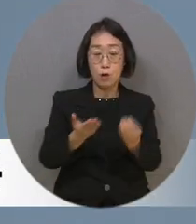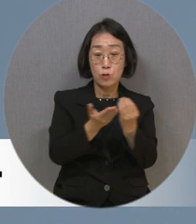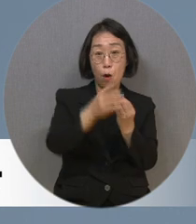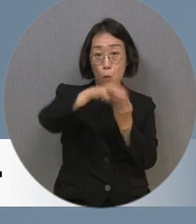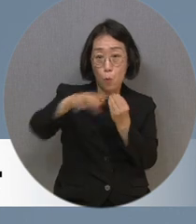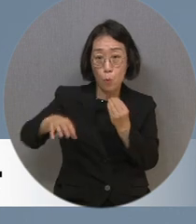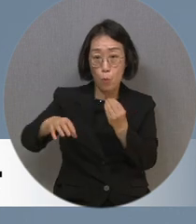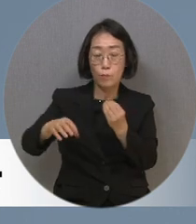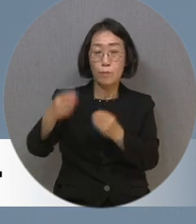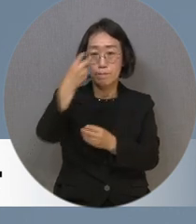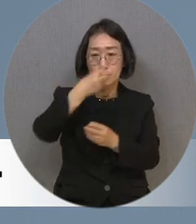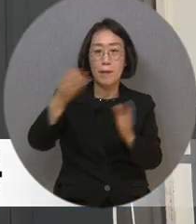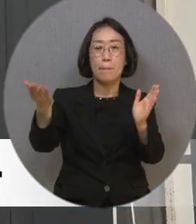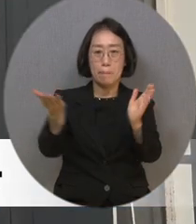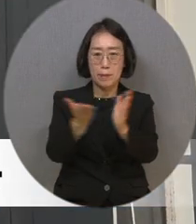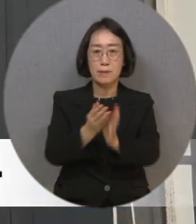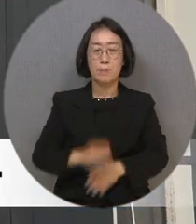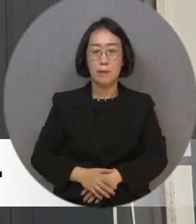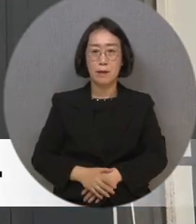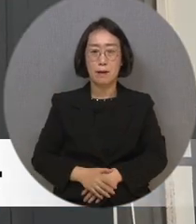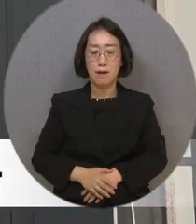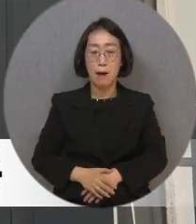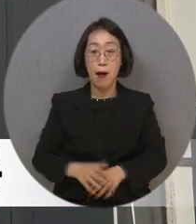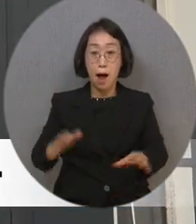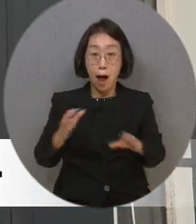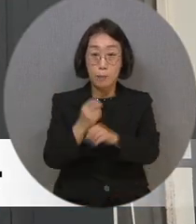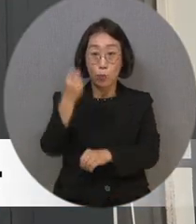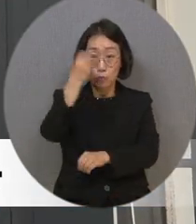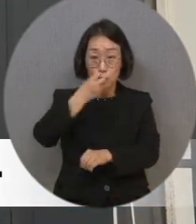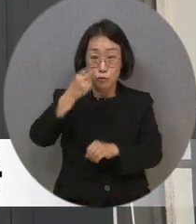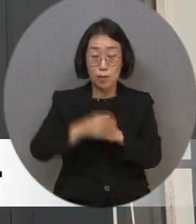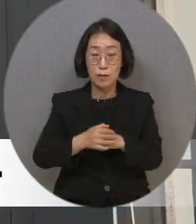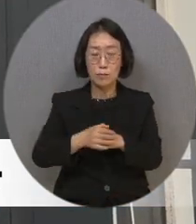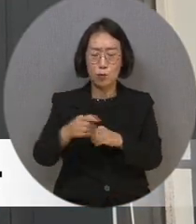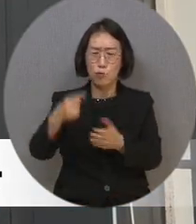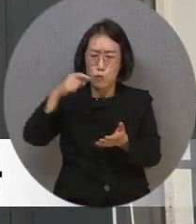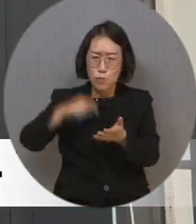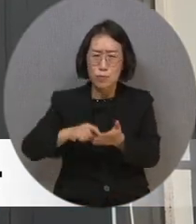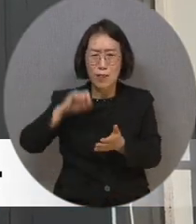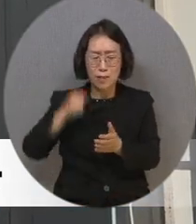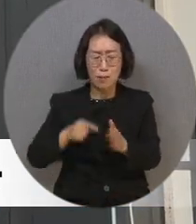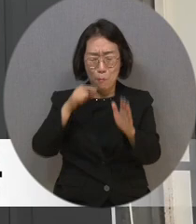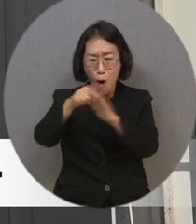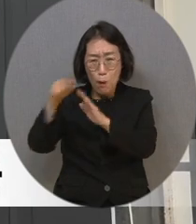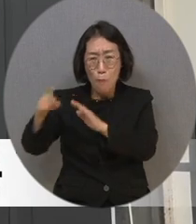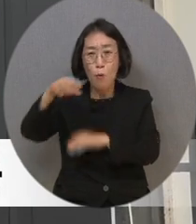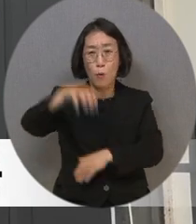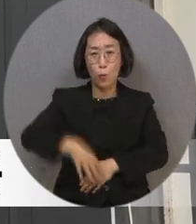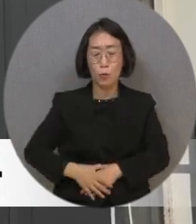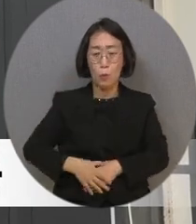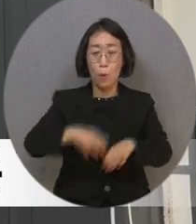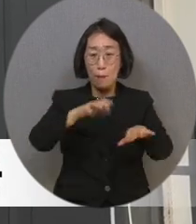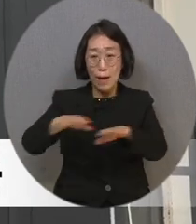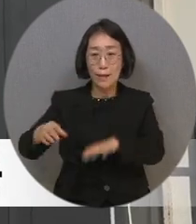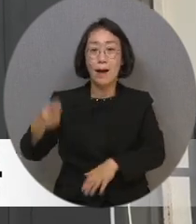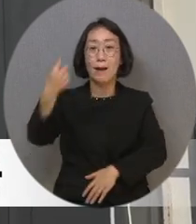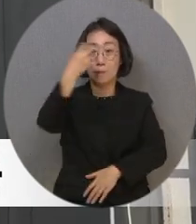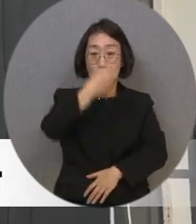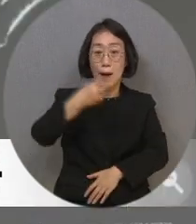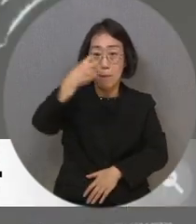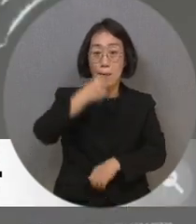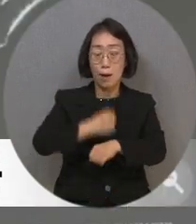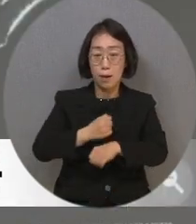순찰에 적합합니다. 드론 합동 순찰대는 경찰관이 쉽게 순찰하기 어려운 섬과 갯벌 등의 지역을